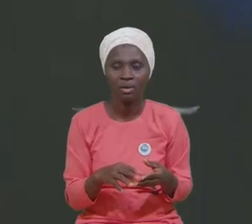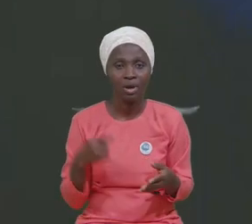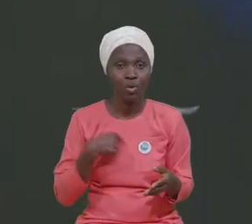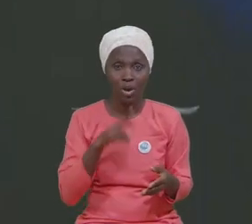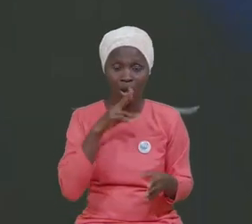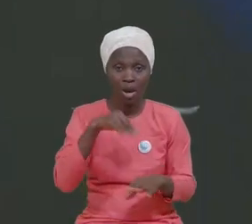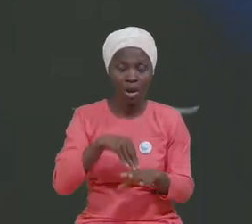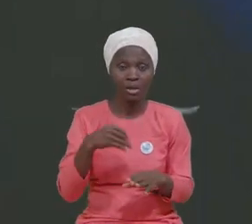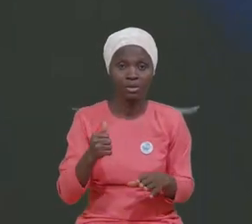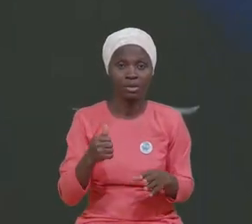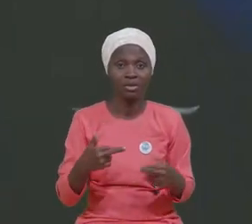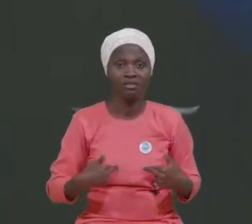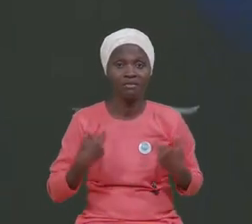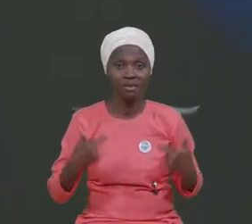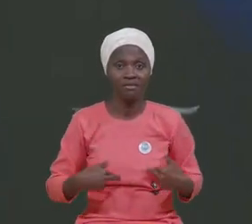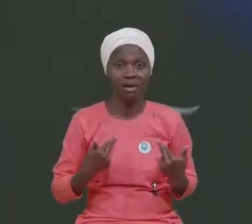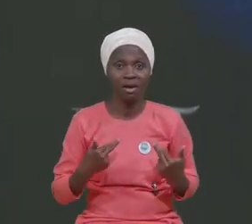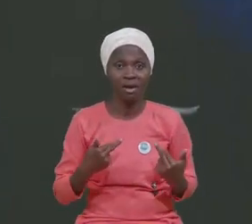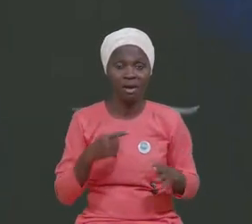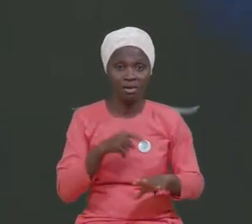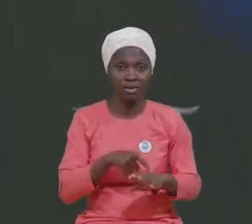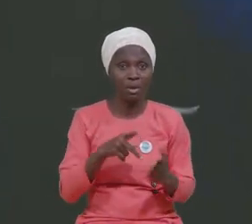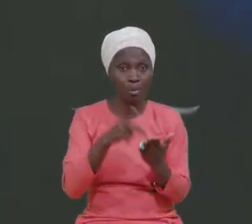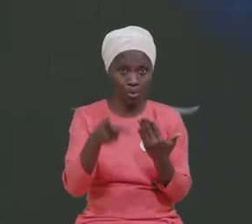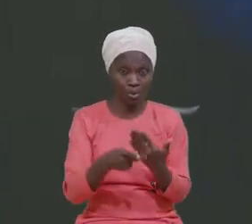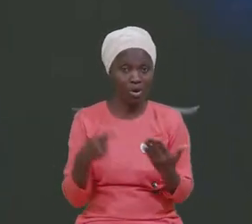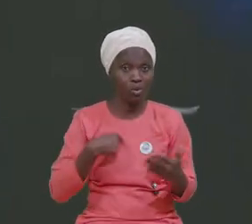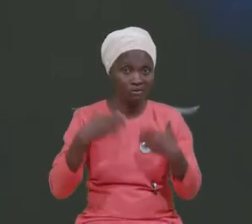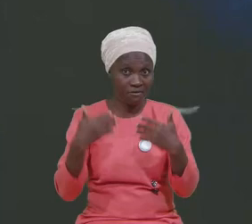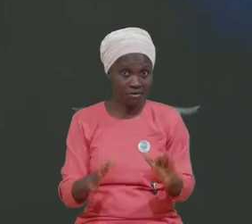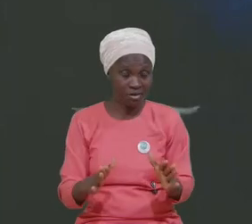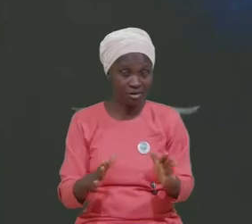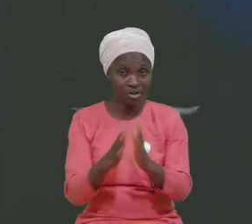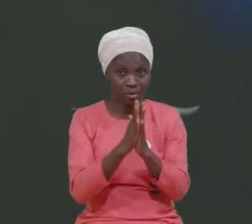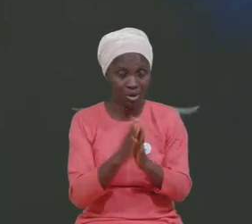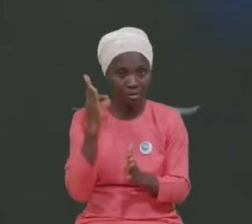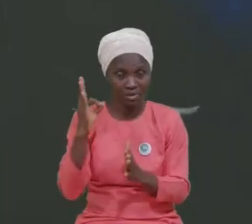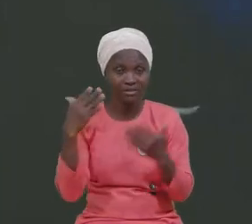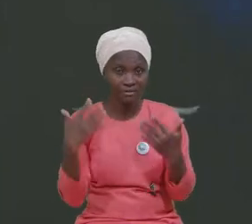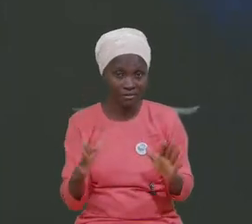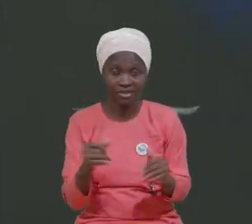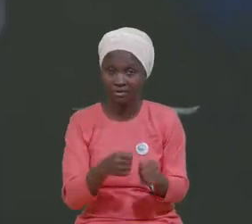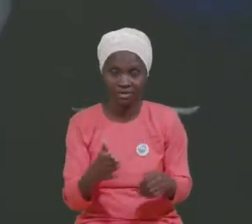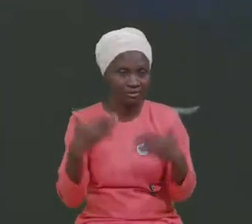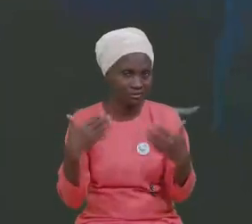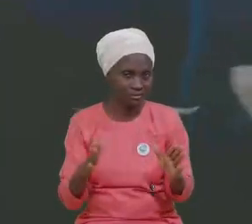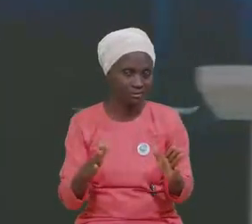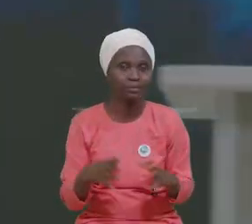Nous étions à un moment de réveil. On avait fini la prière, la prédication et